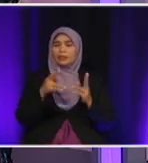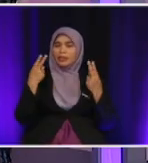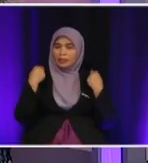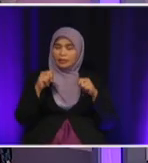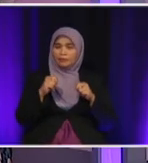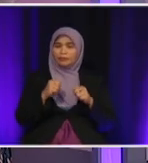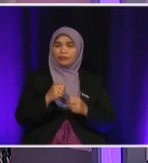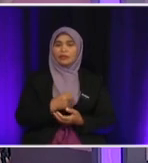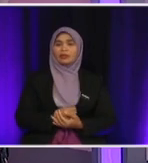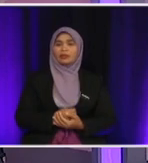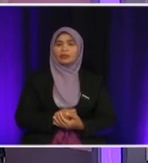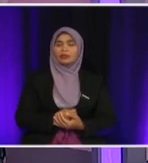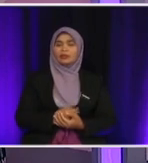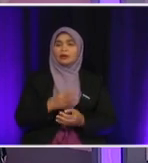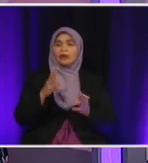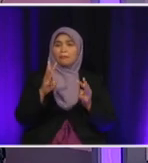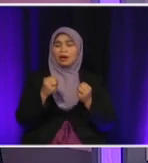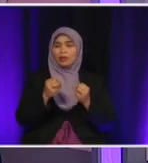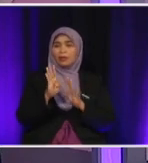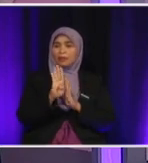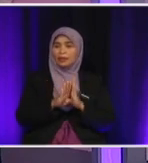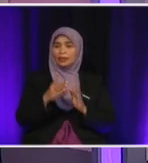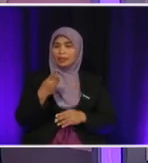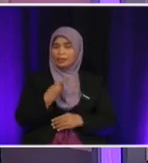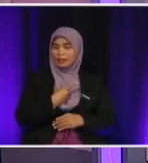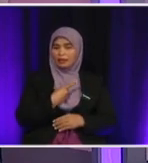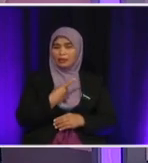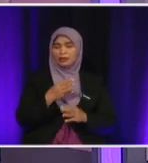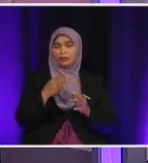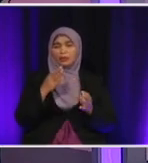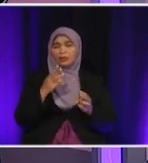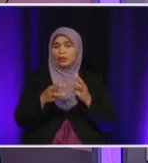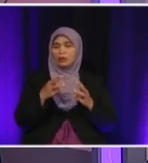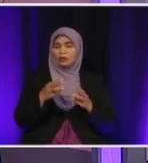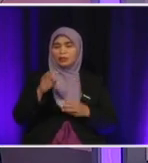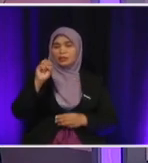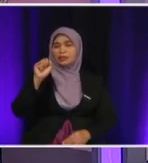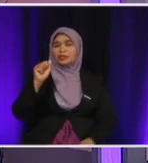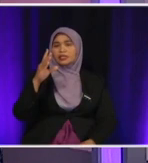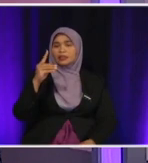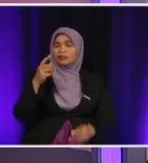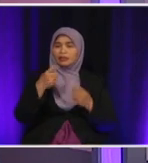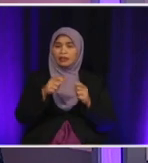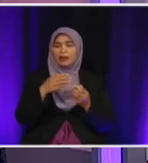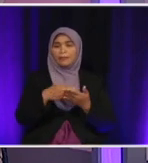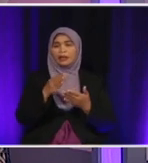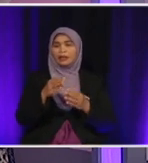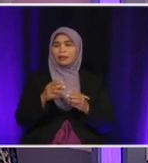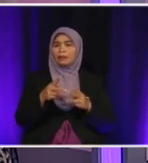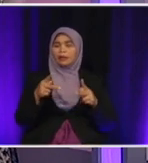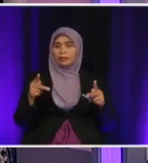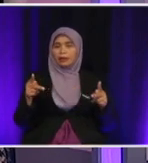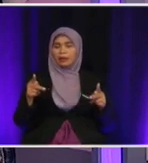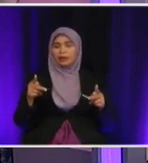bin Auf ingin Berdikari walaupun saat bin Arabi telah memberikan berbagai tawaran untuk